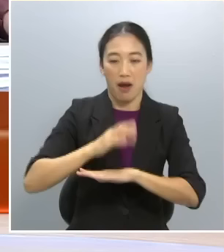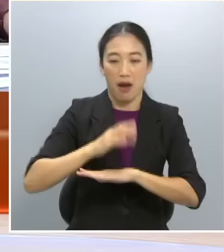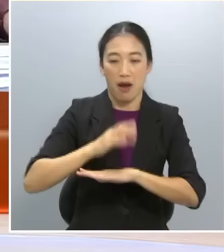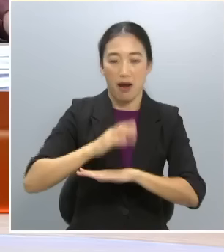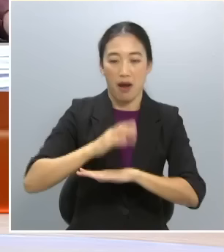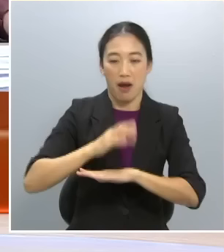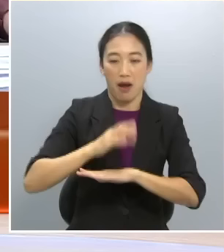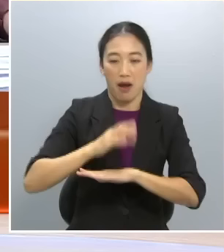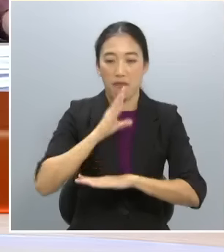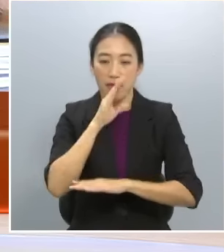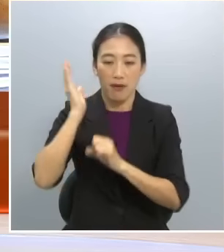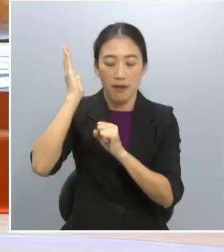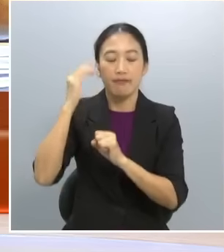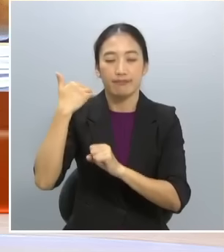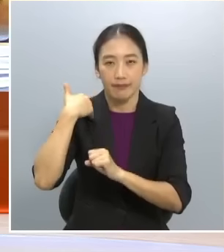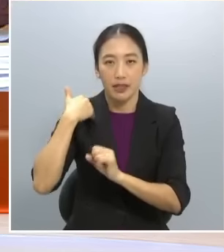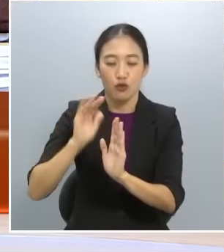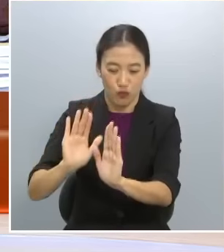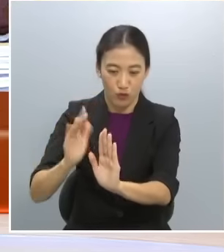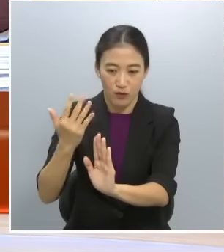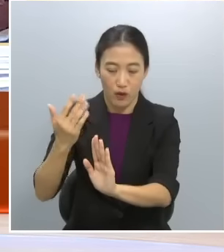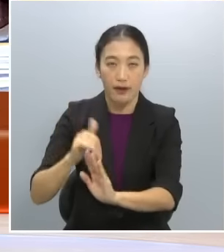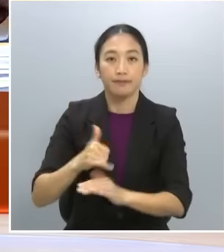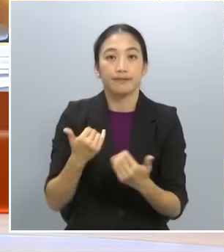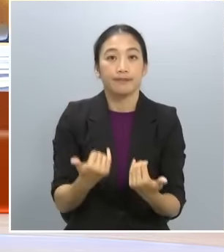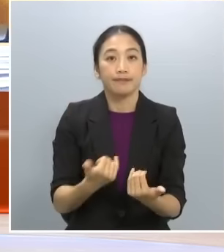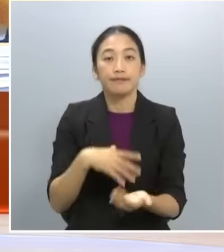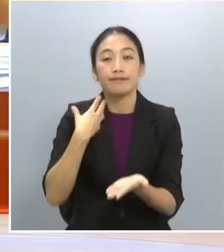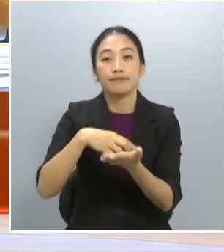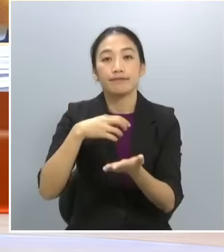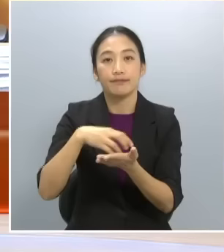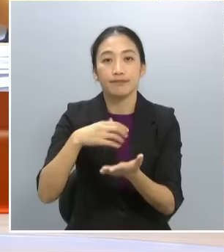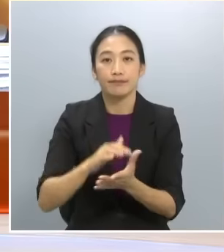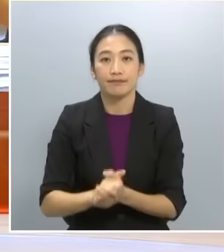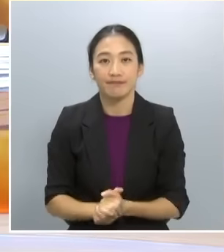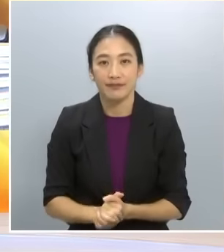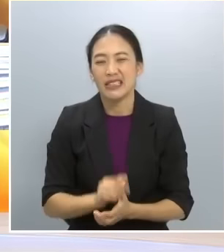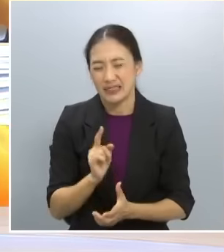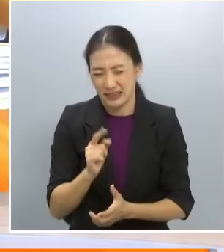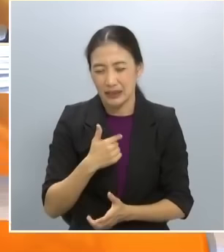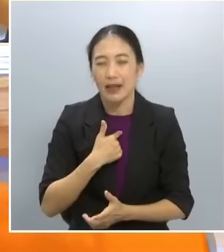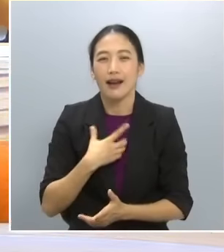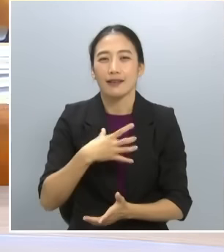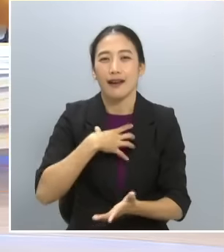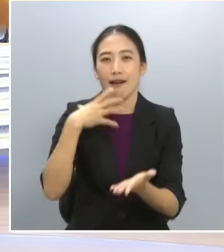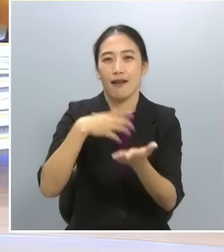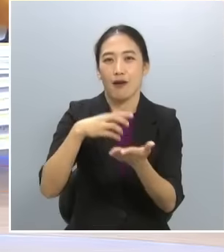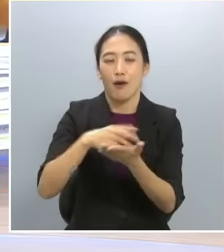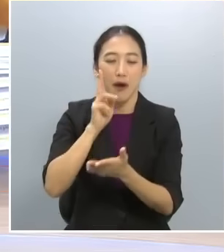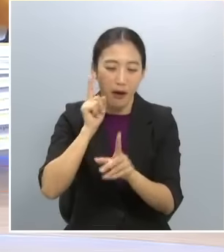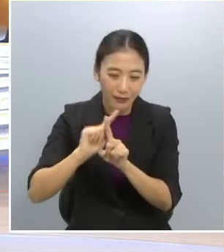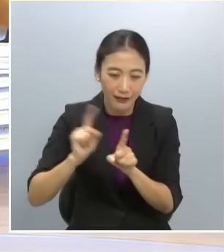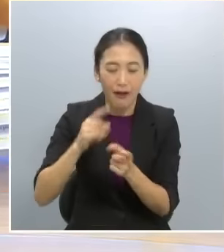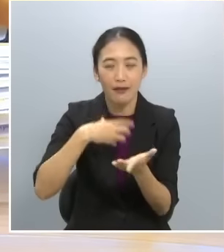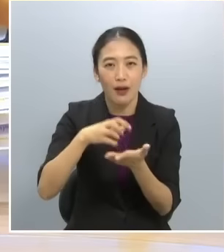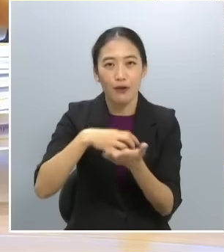จะเครียด ค่ะ ขอสลับมานำเสนอเรื่องนี้กั้นใจไม่มีเวลานำเสนอมาหลายวันจริงๆมีข่าวเตรียมไว้ทุกวันเลย ค่ะ